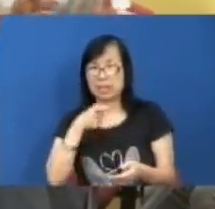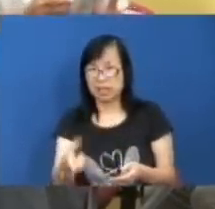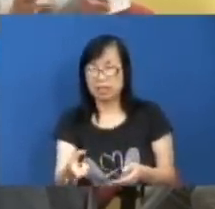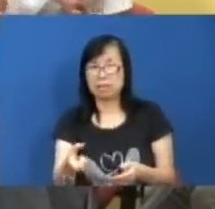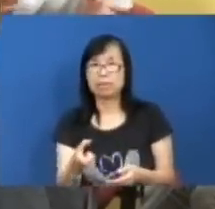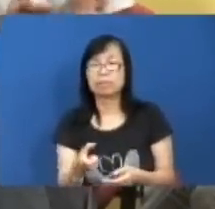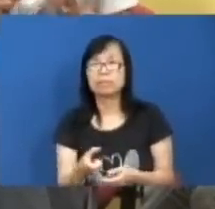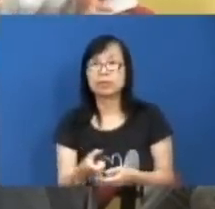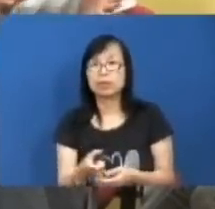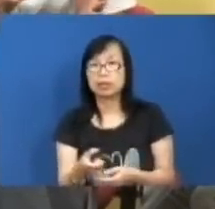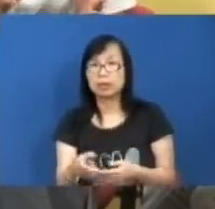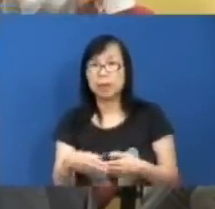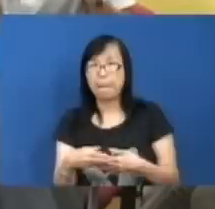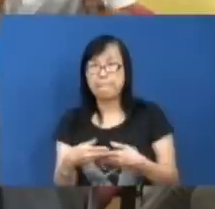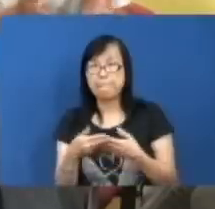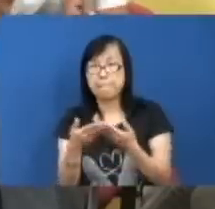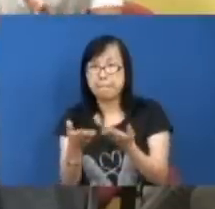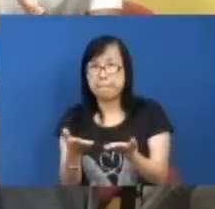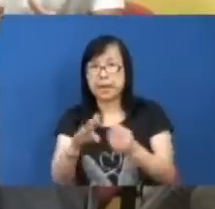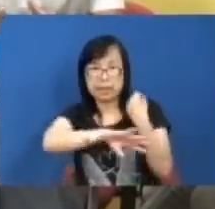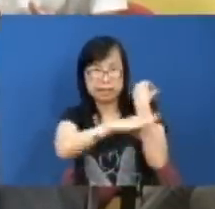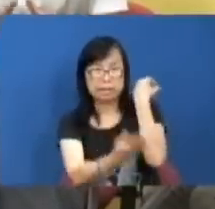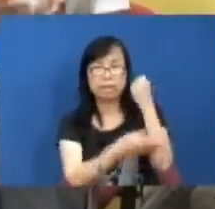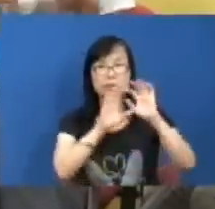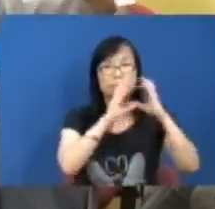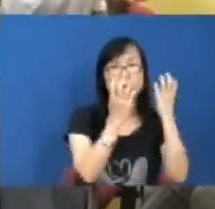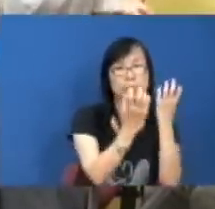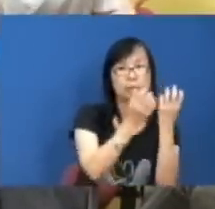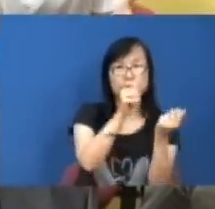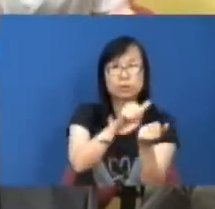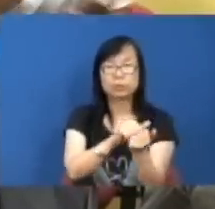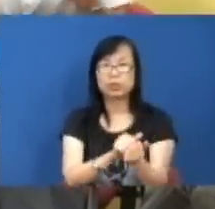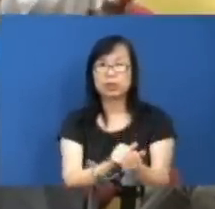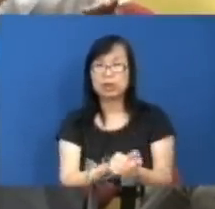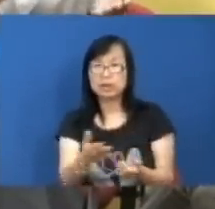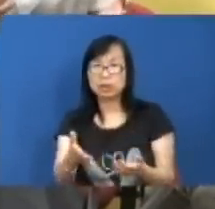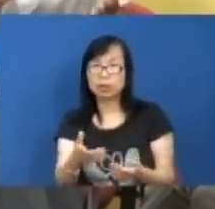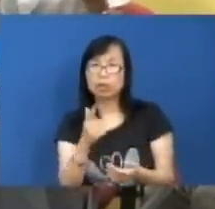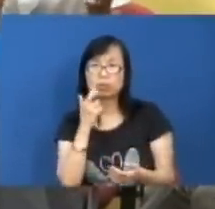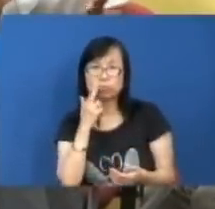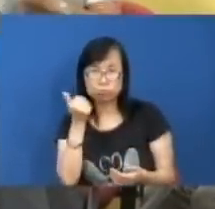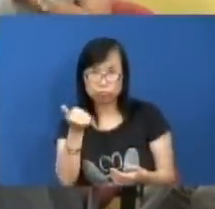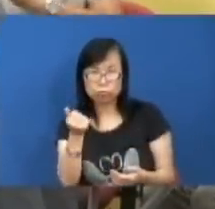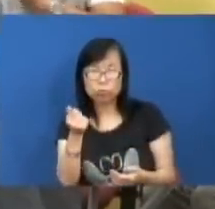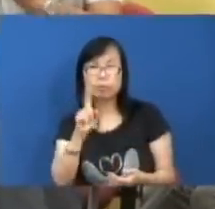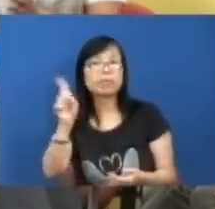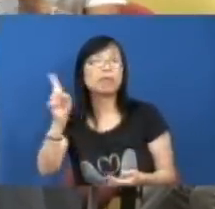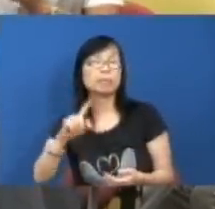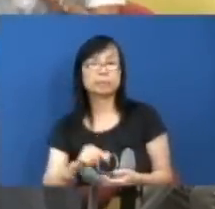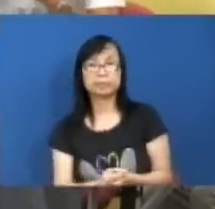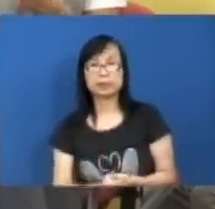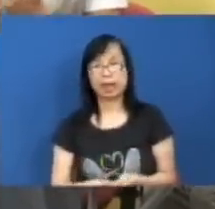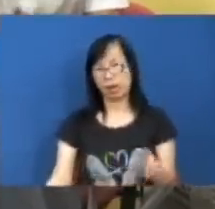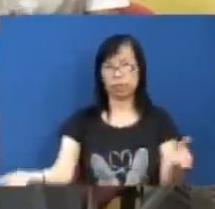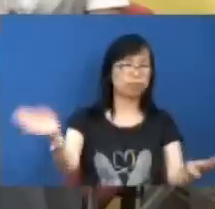益對即係業即係譬如嗰啲法團業委會啊咁樣，佢哋整體個得益係邊方面？嗱，當然去堆填區嘅